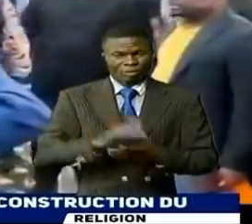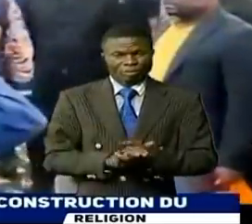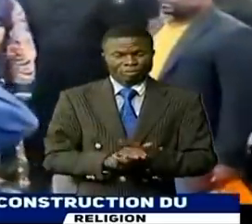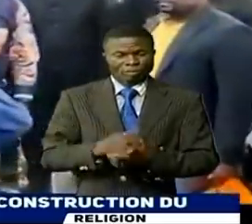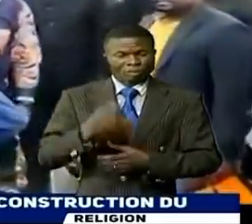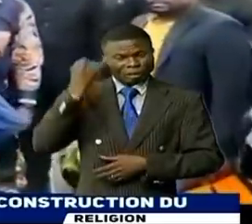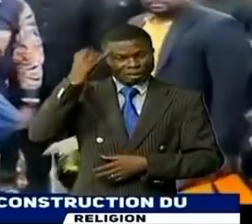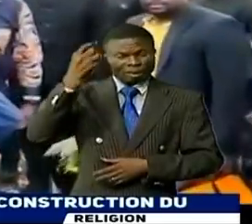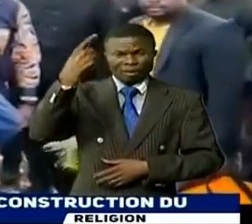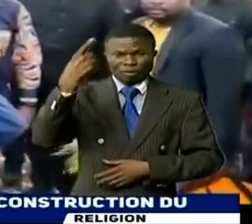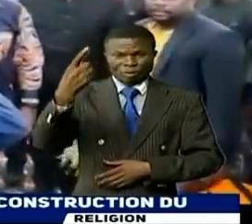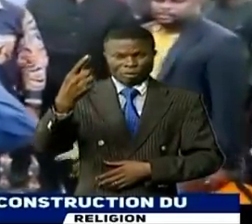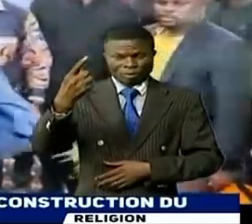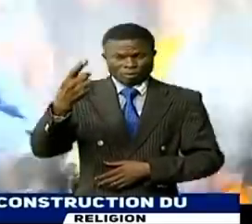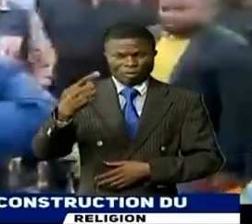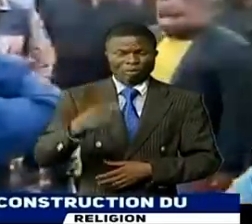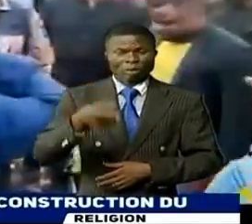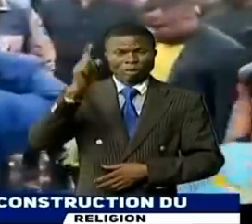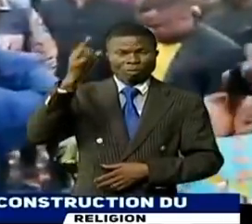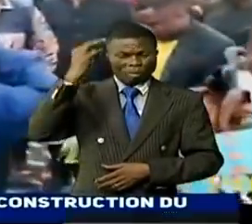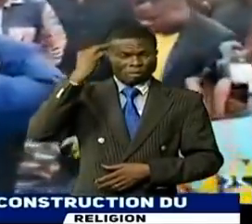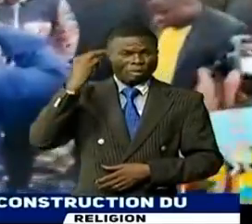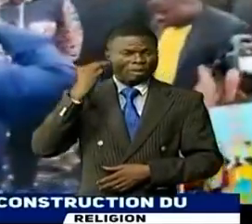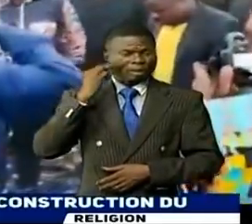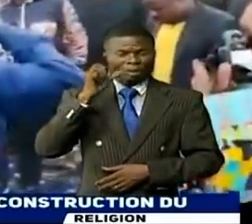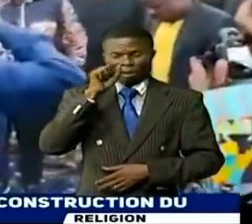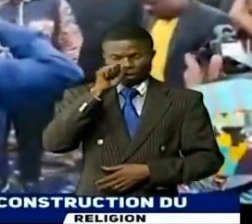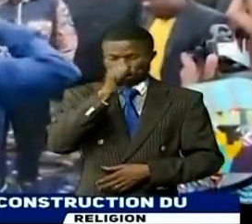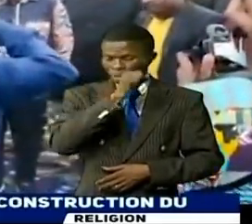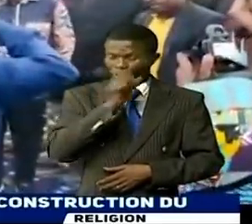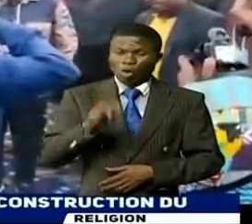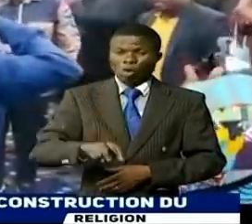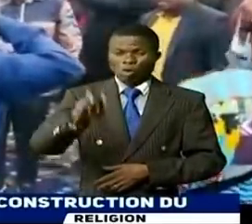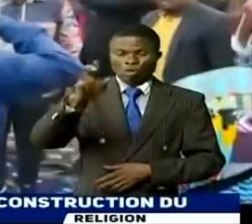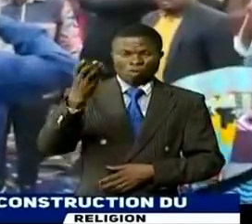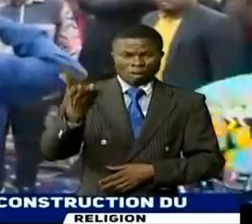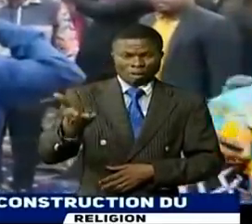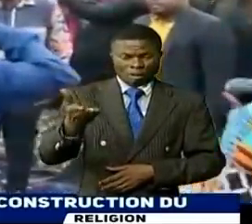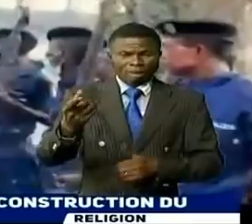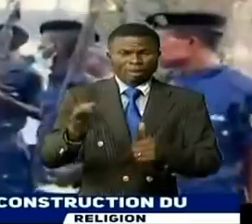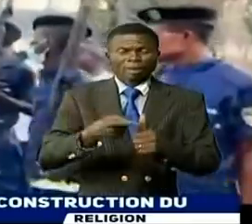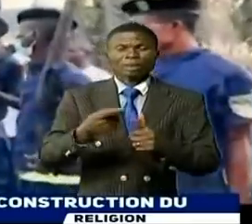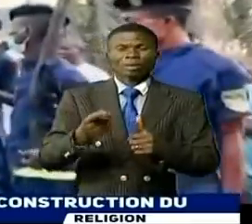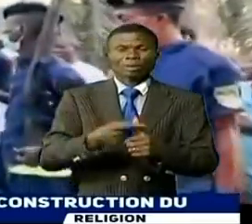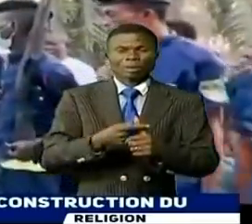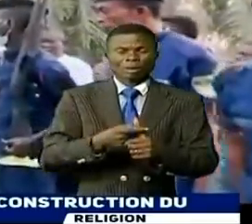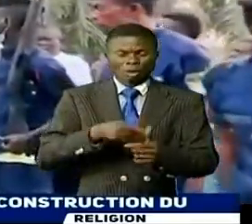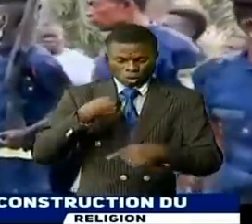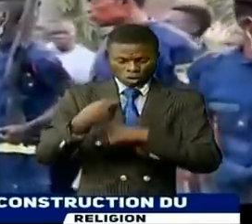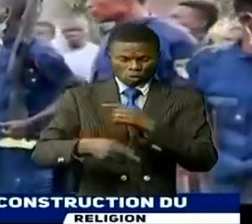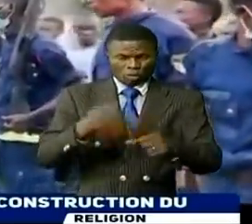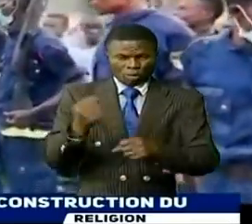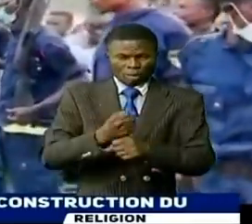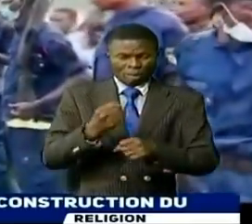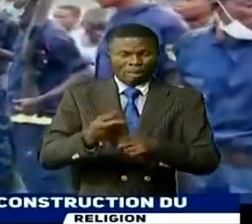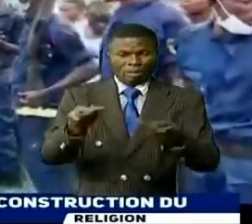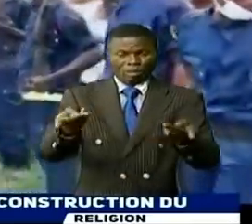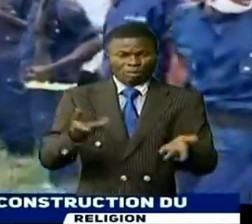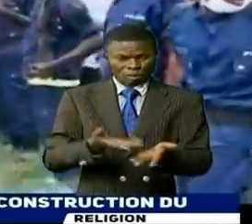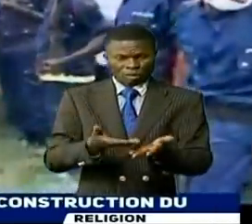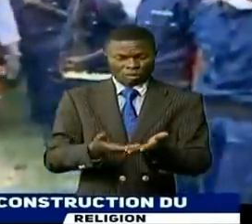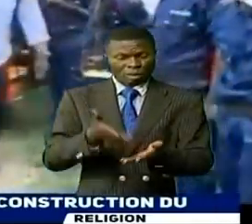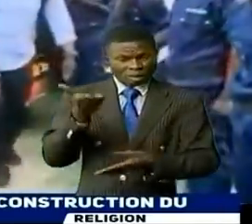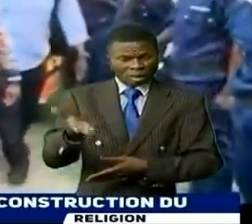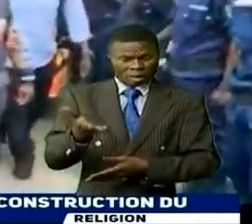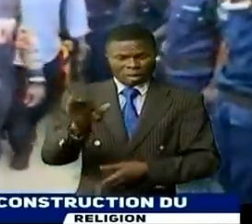a guidé les pas de Jean-Michel Samalukonde Kyenge dans ses déplacements, à savoir lancer les travaux de ces sites qui comprendraient